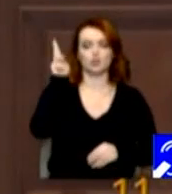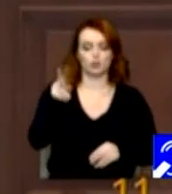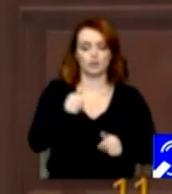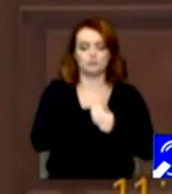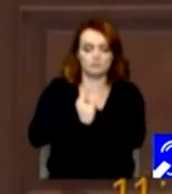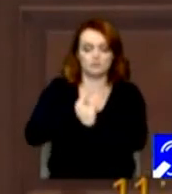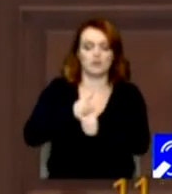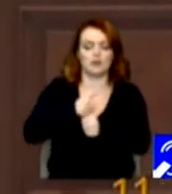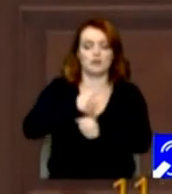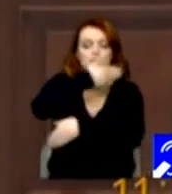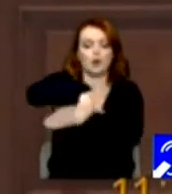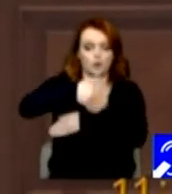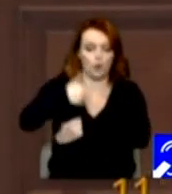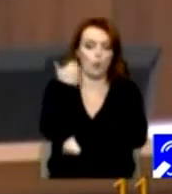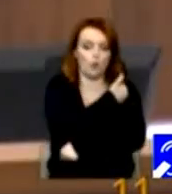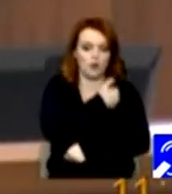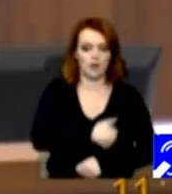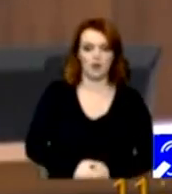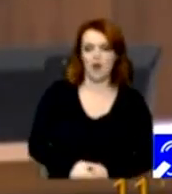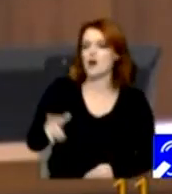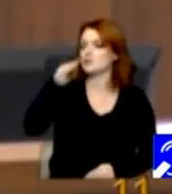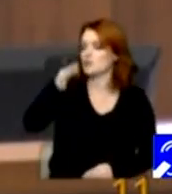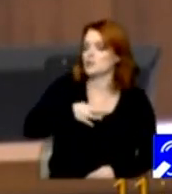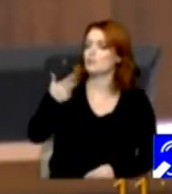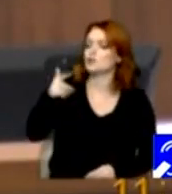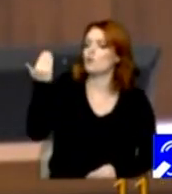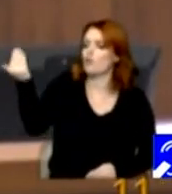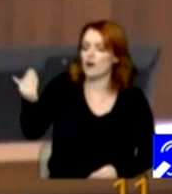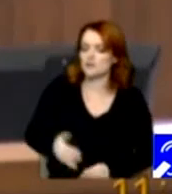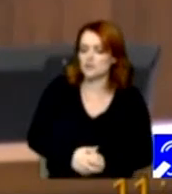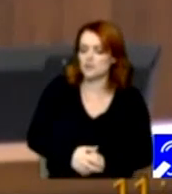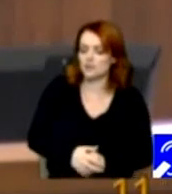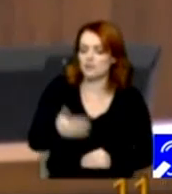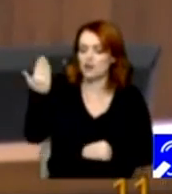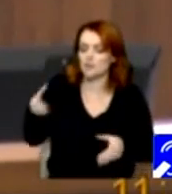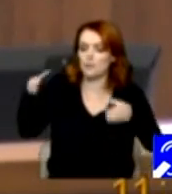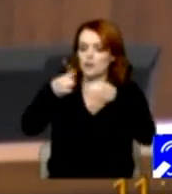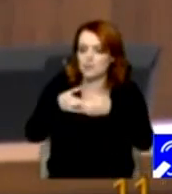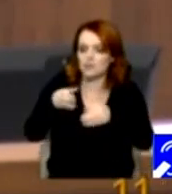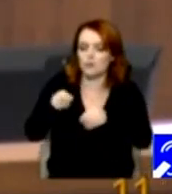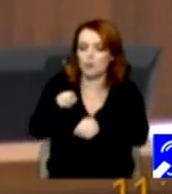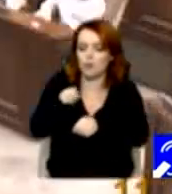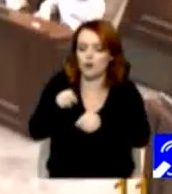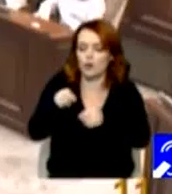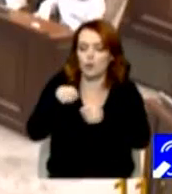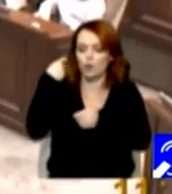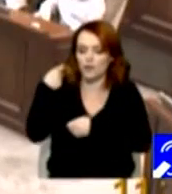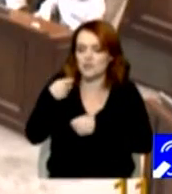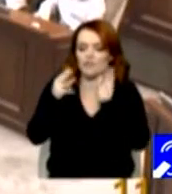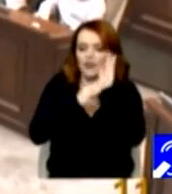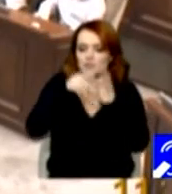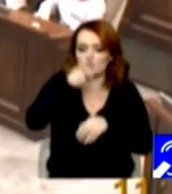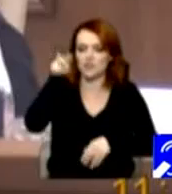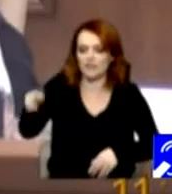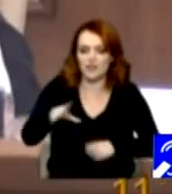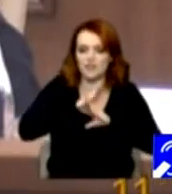încă opt de la dumneavoastră Încă nu au fost prinși drum cu 8 noiembrie fracțiunii de la